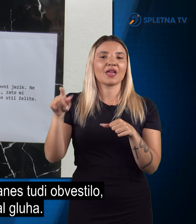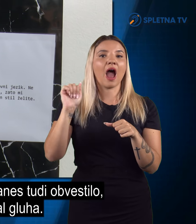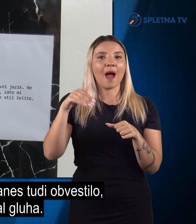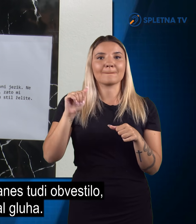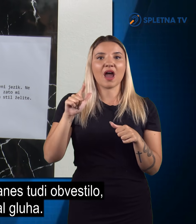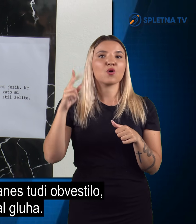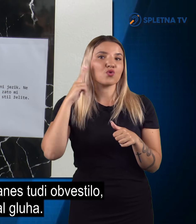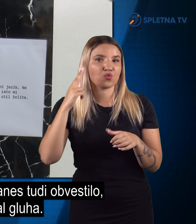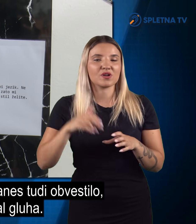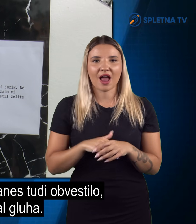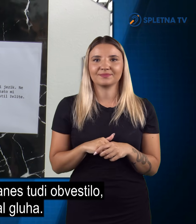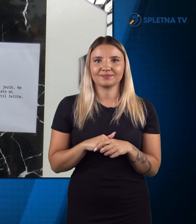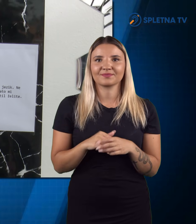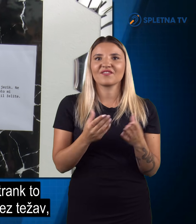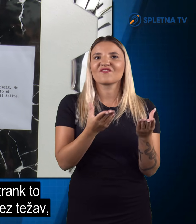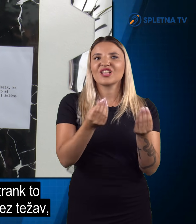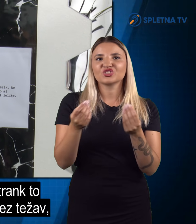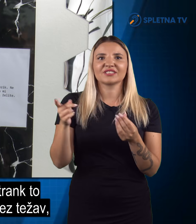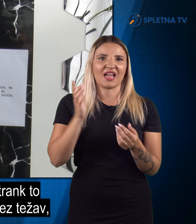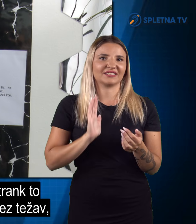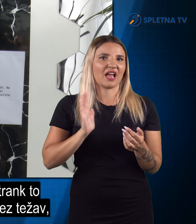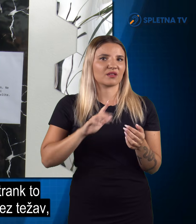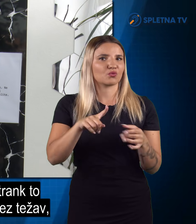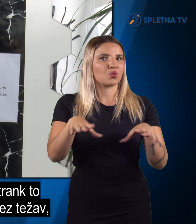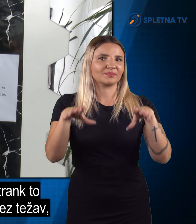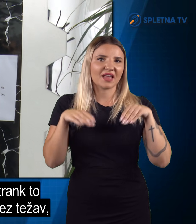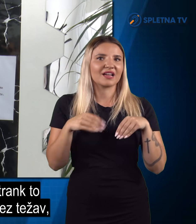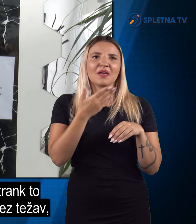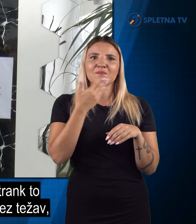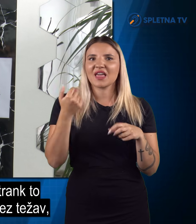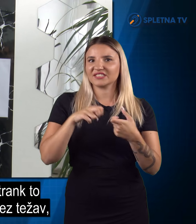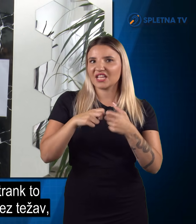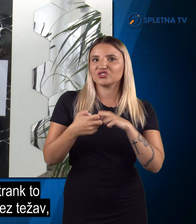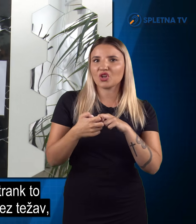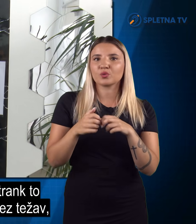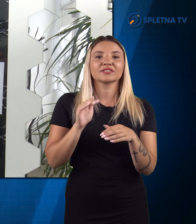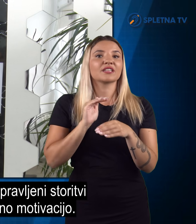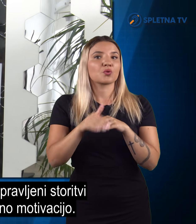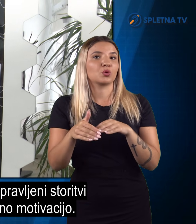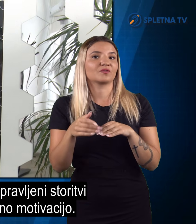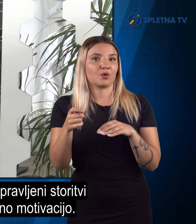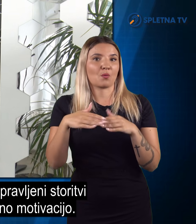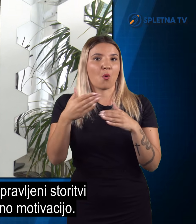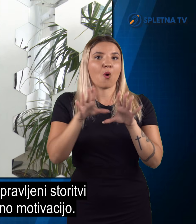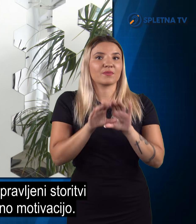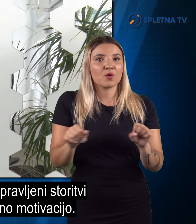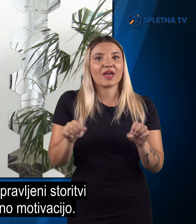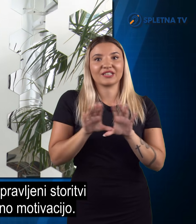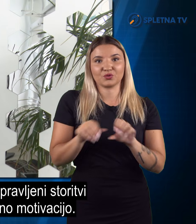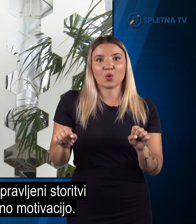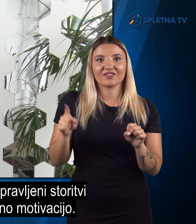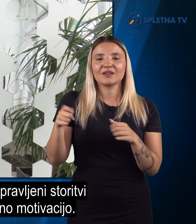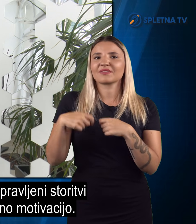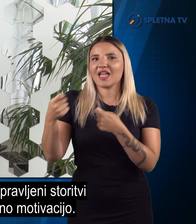Amal gluha. Večina strank to sprejme brez težav, zadovoljstvo po opravljeni storitvi pa ji daje